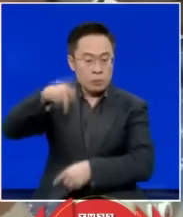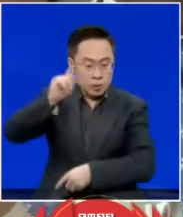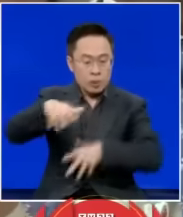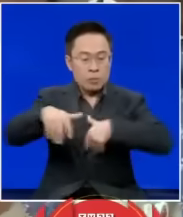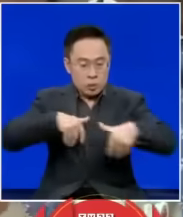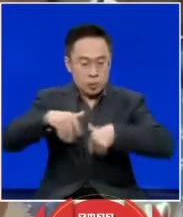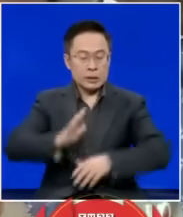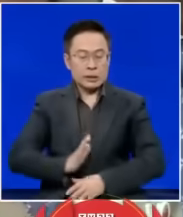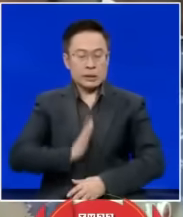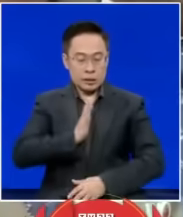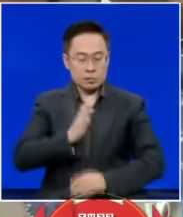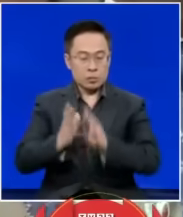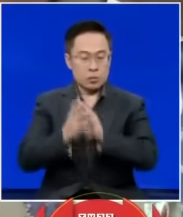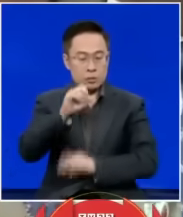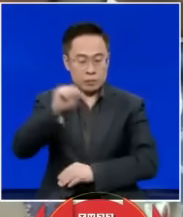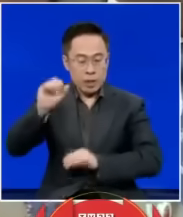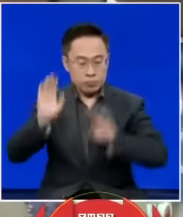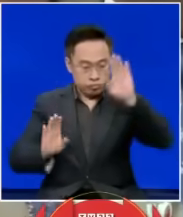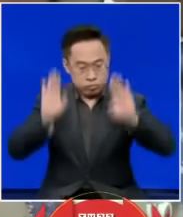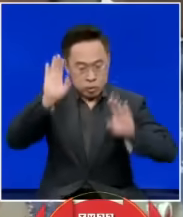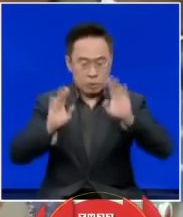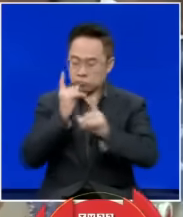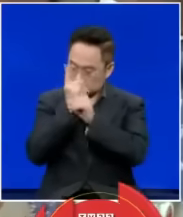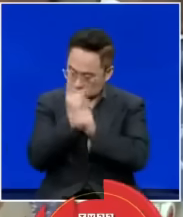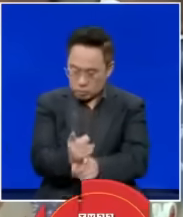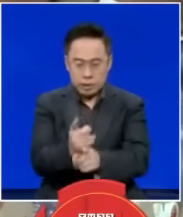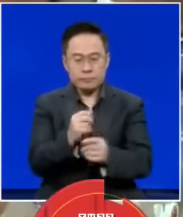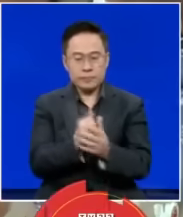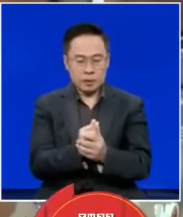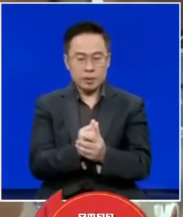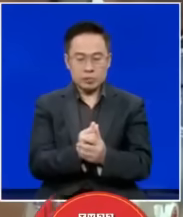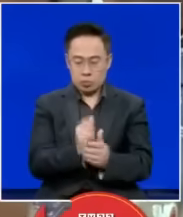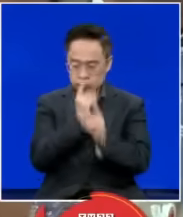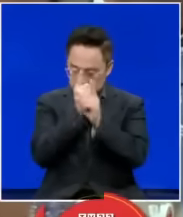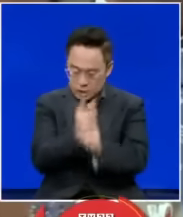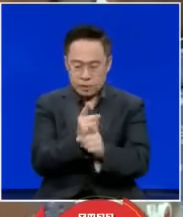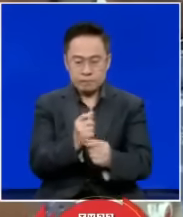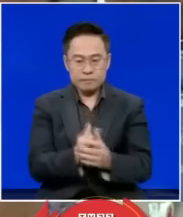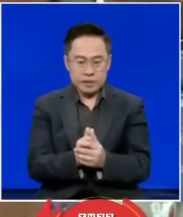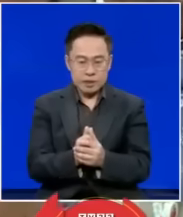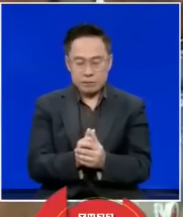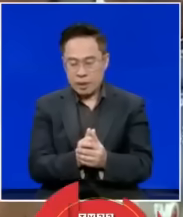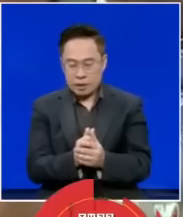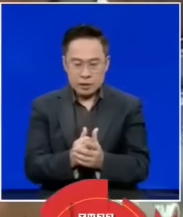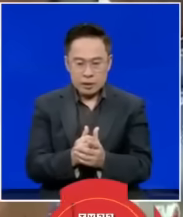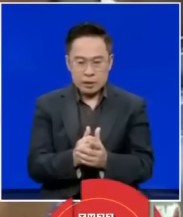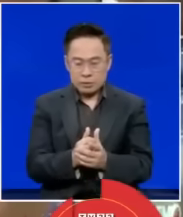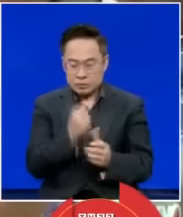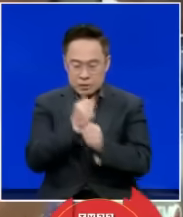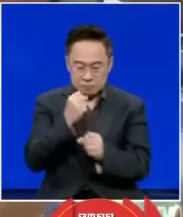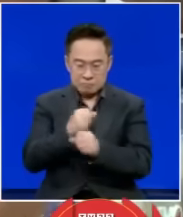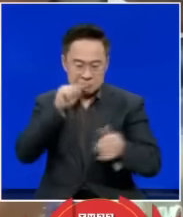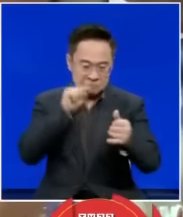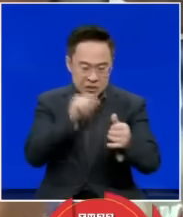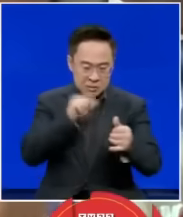เกียรติและศักดิ์ศรีของประชาธิปไตยเราต้องให้มันเดินไปให้มันตรงแนวทางจะมาบิดเบี้ย